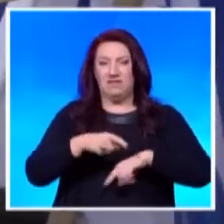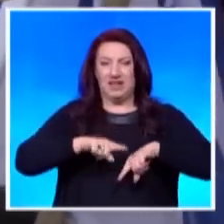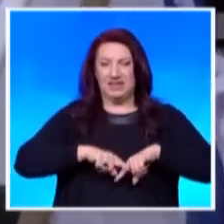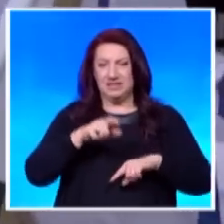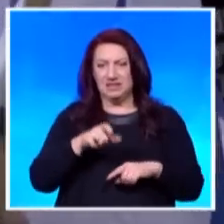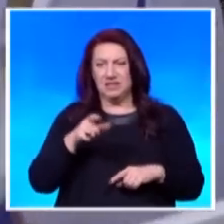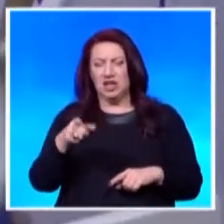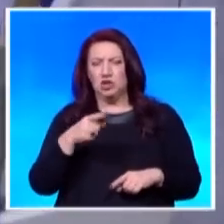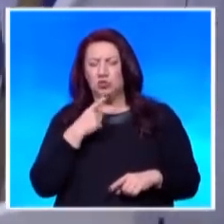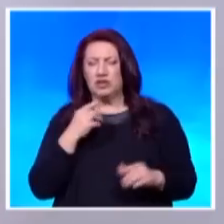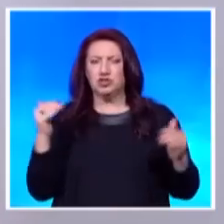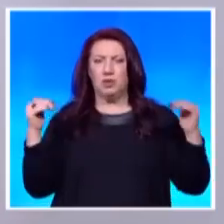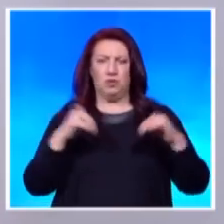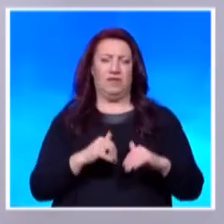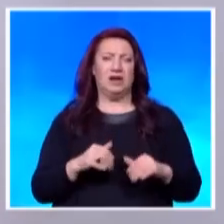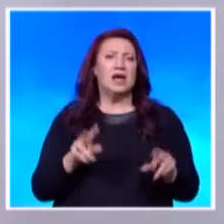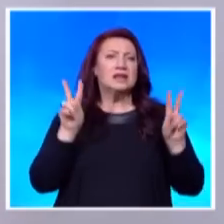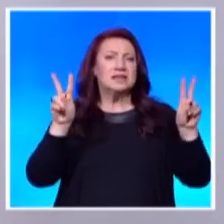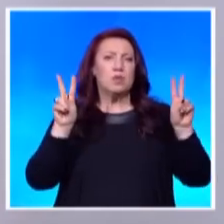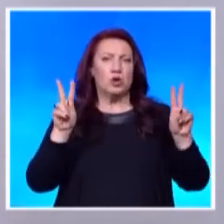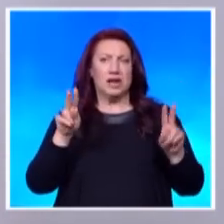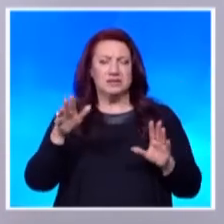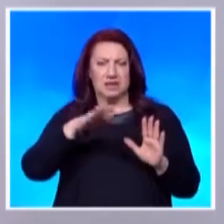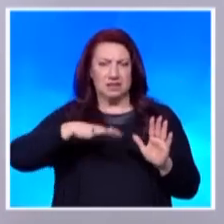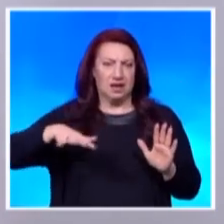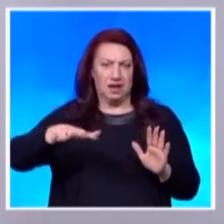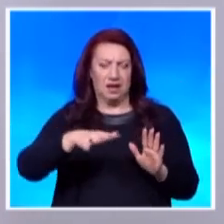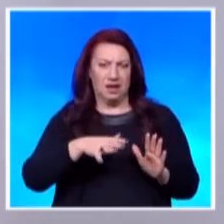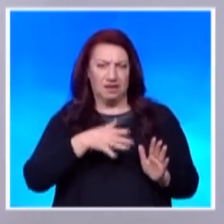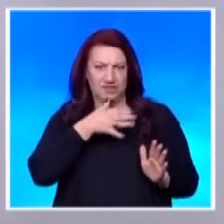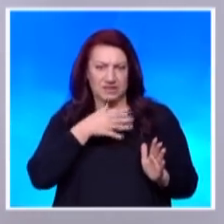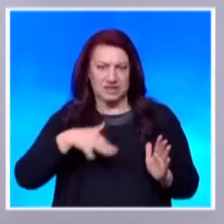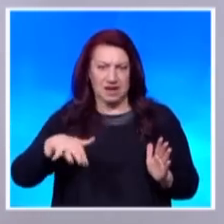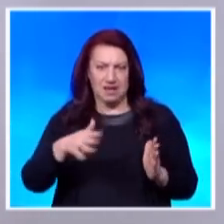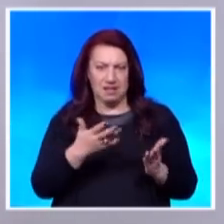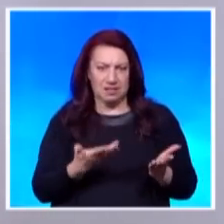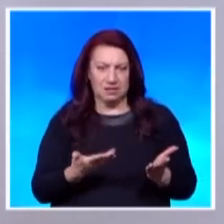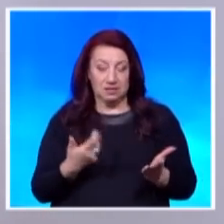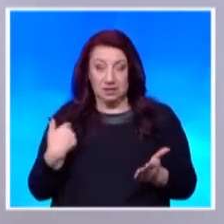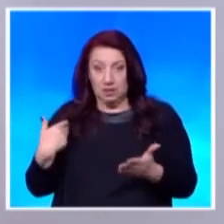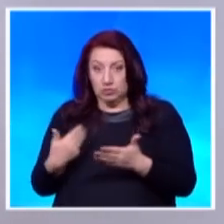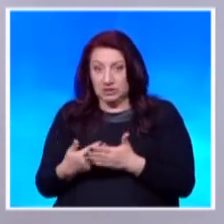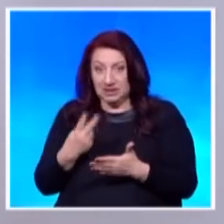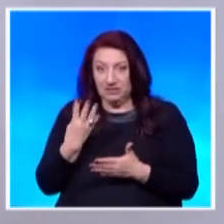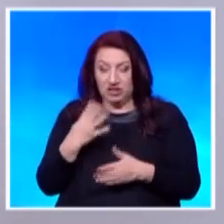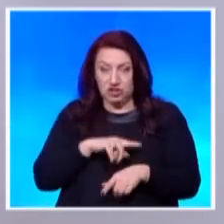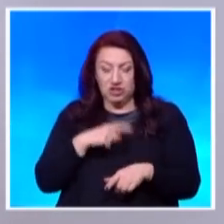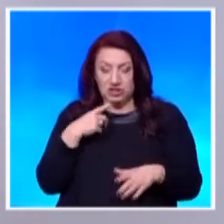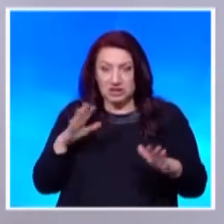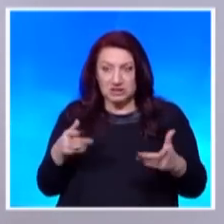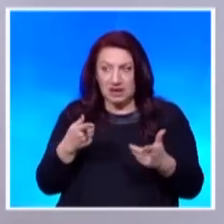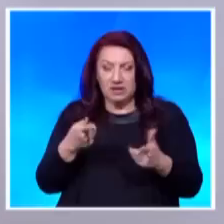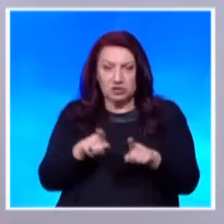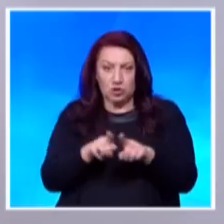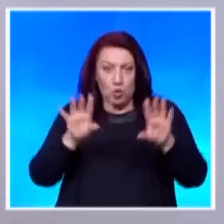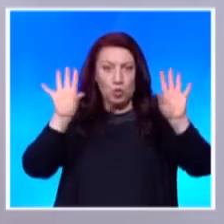демократичния характер на страната. Случващото се през последните 24 часа е лудост и е опасно за сигурността на нашата